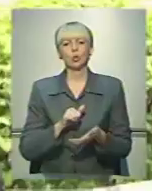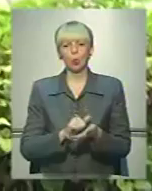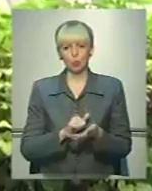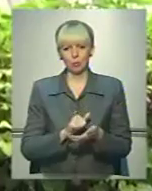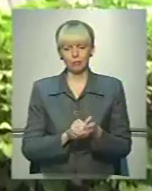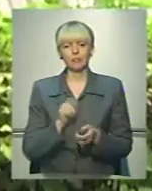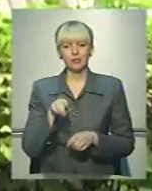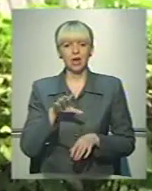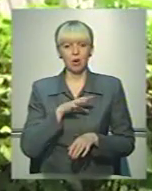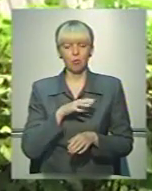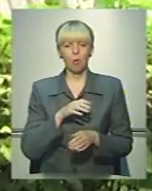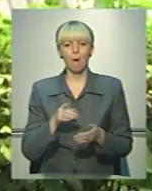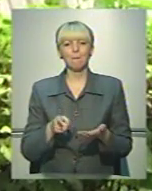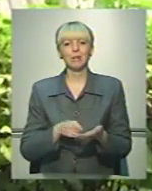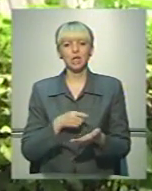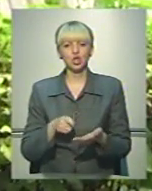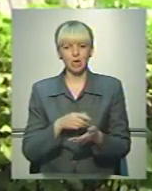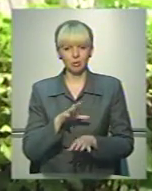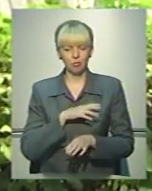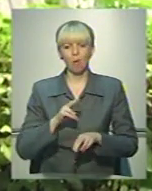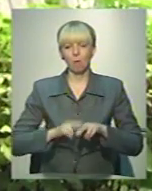документи, там були планшет був,